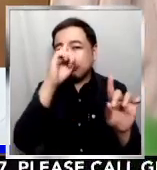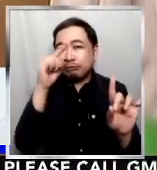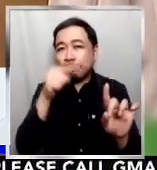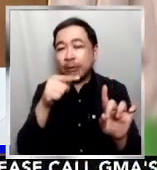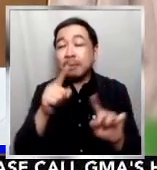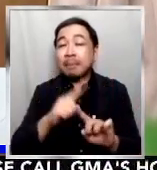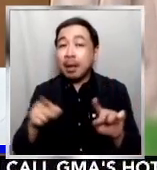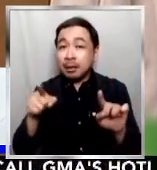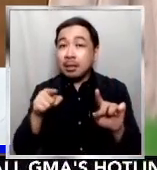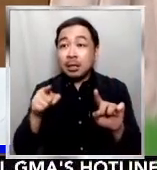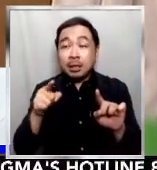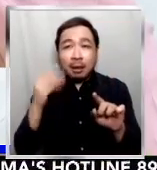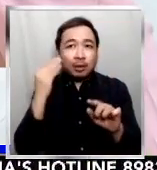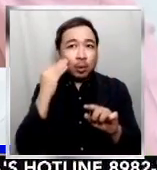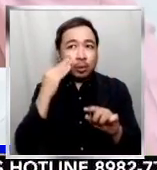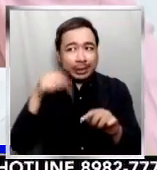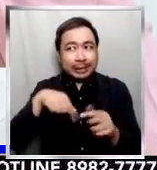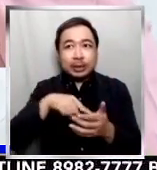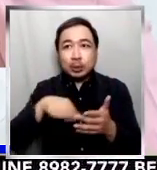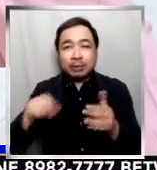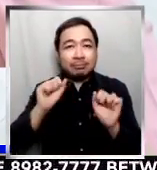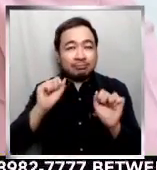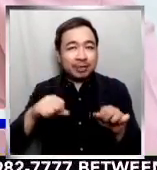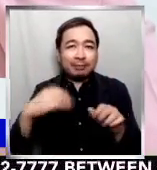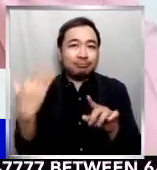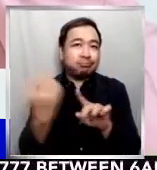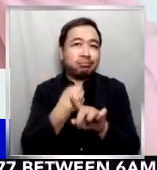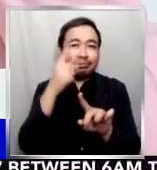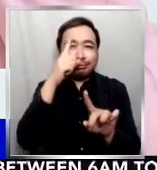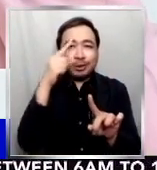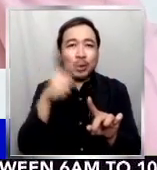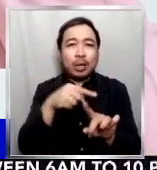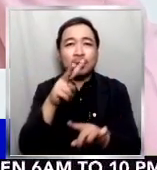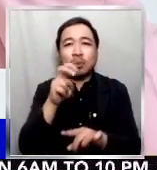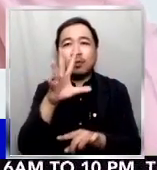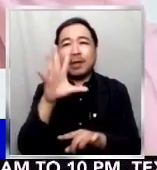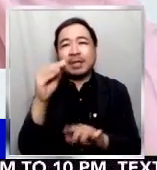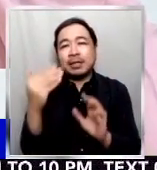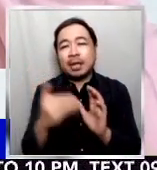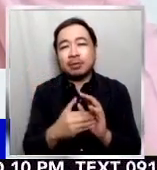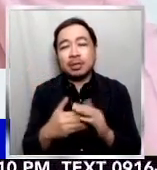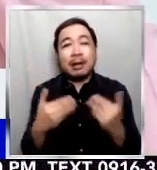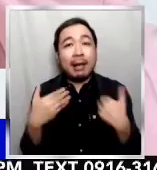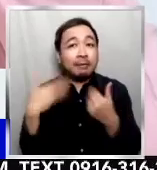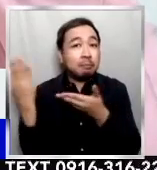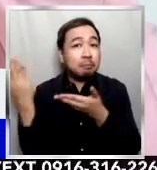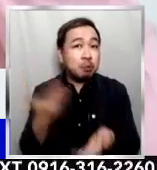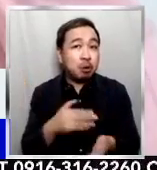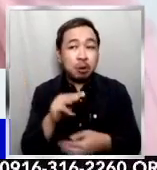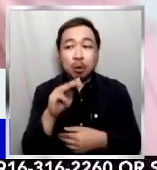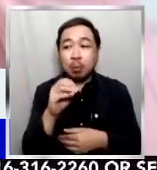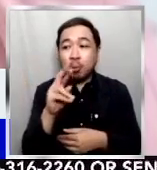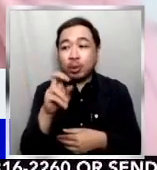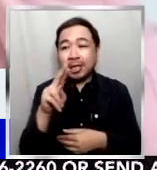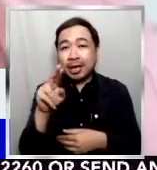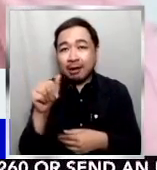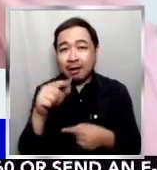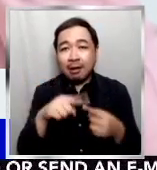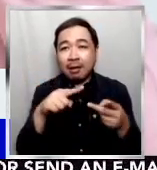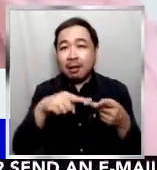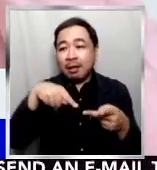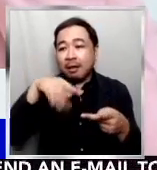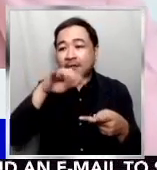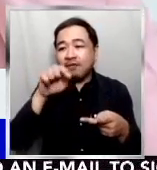na sa linggong ito ang target. Meron tayong Moderna, meron tayong Pfizer at may parating ng Sinovac. Okay,